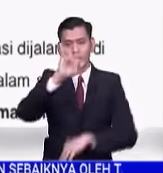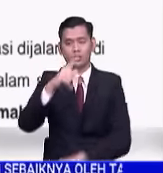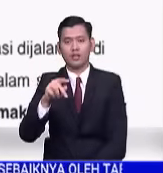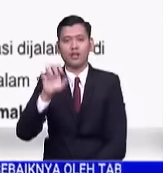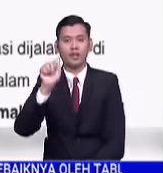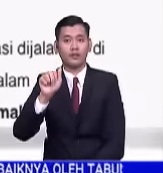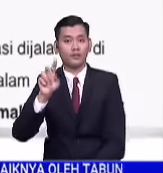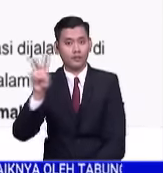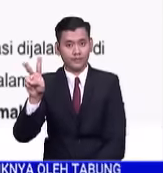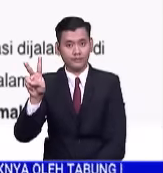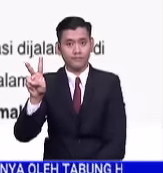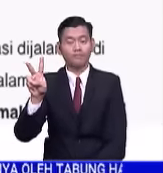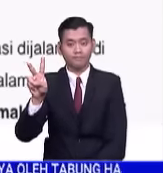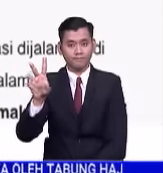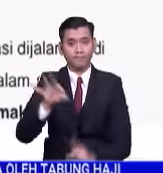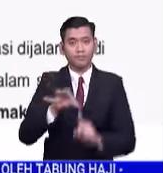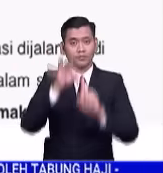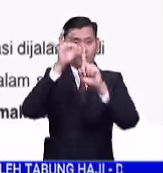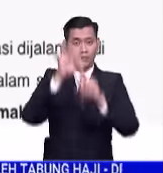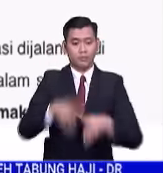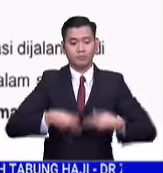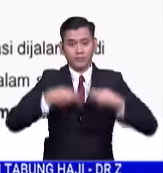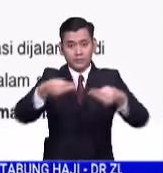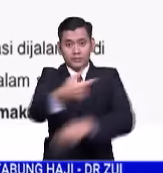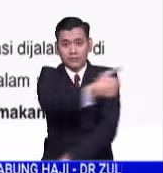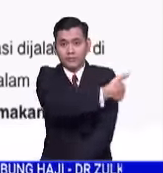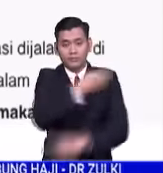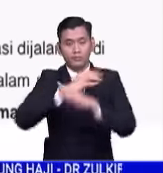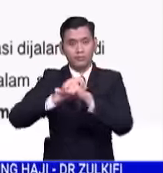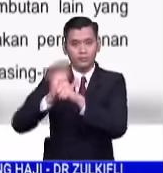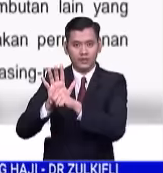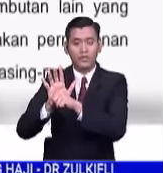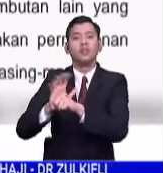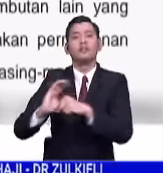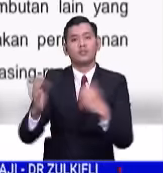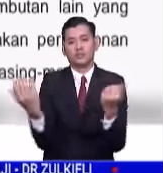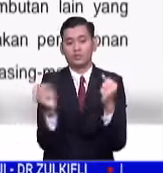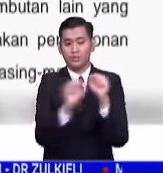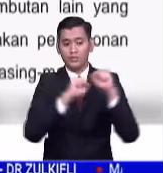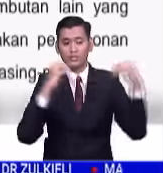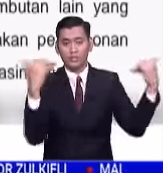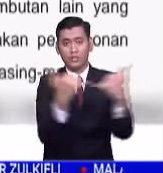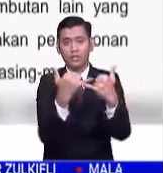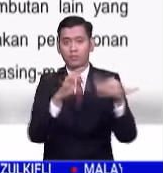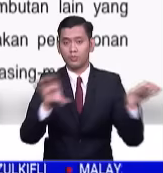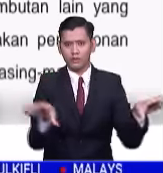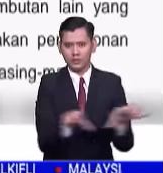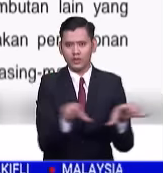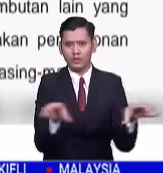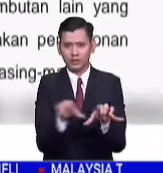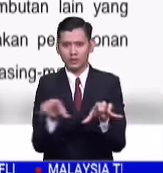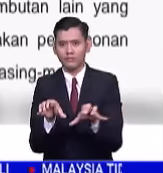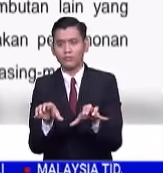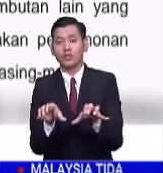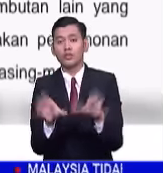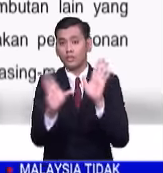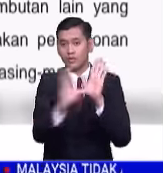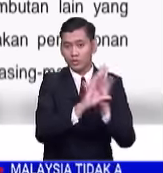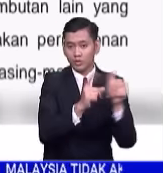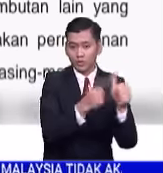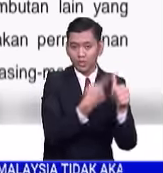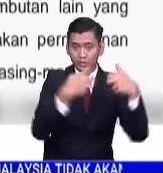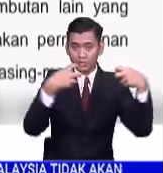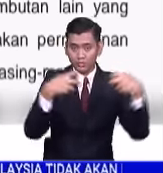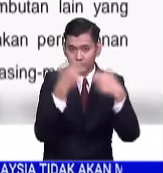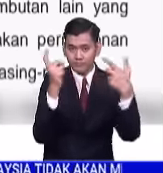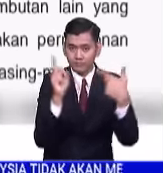JKJAV. Keutamaan untuk vaksinasi diberi kepada syarikat dalam subsektor pembuatan kritikal. Ini termasuk elektrik